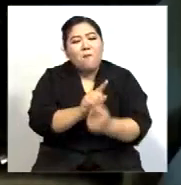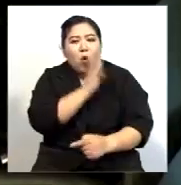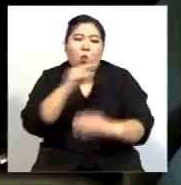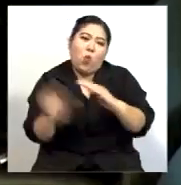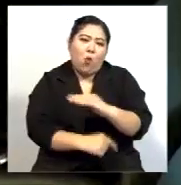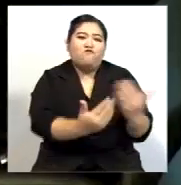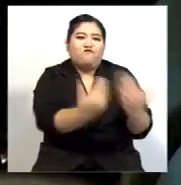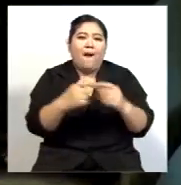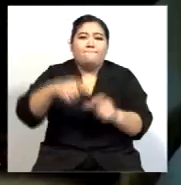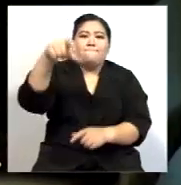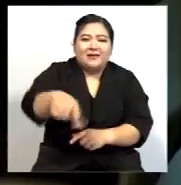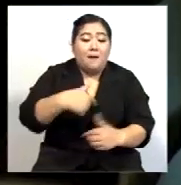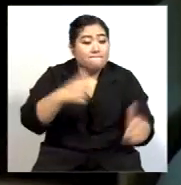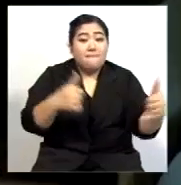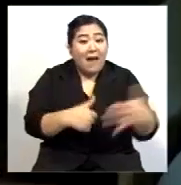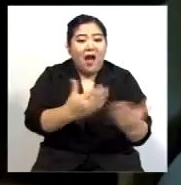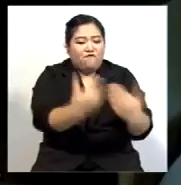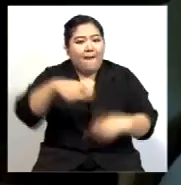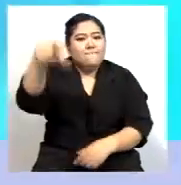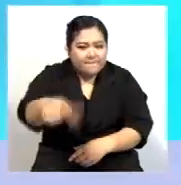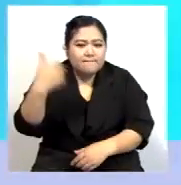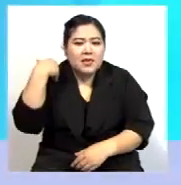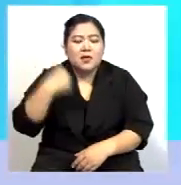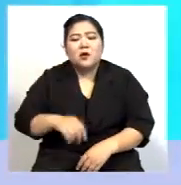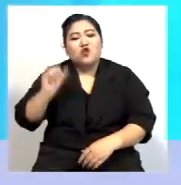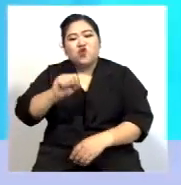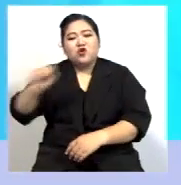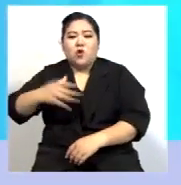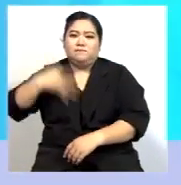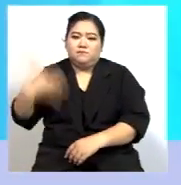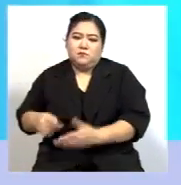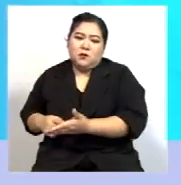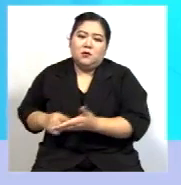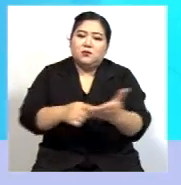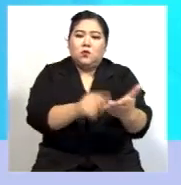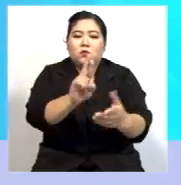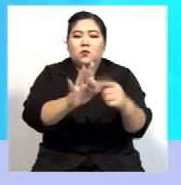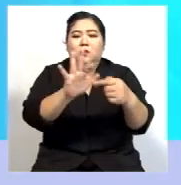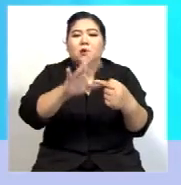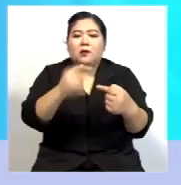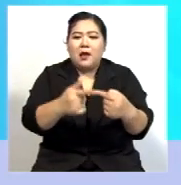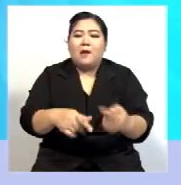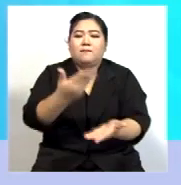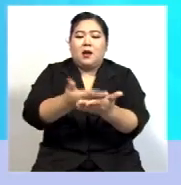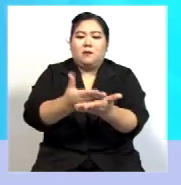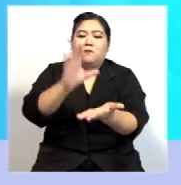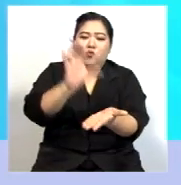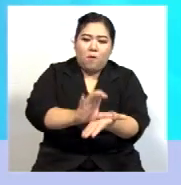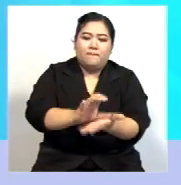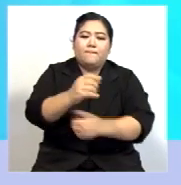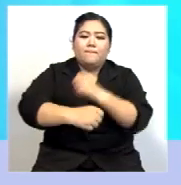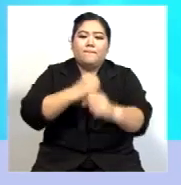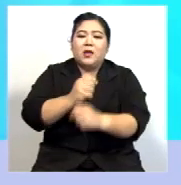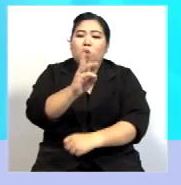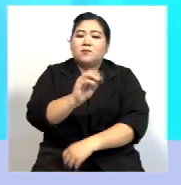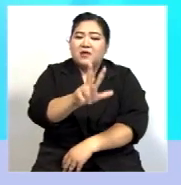ส.ต้องเข้าชื่อส่งสารรัฐธรรมนูญให้วินิจฉัยกระบวนการตราร่างพรบ.งบประมาณขัดหรือแ